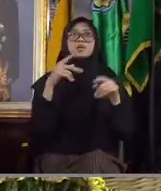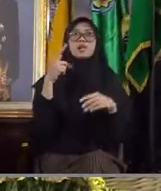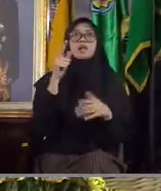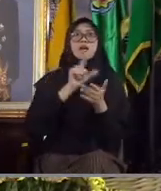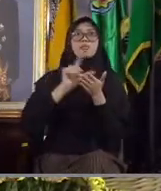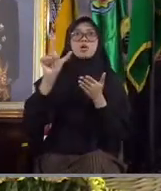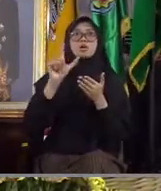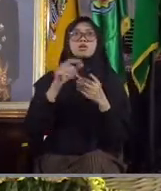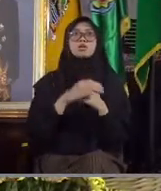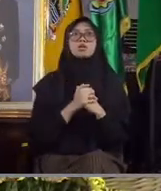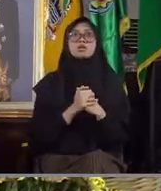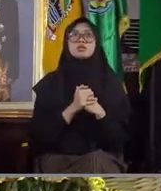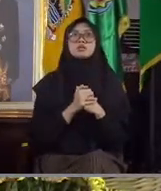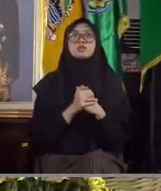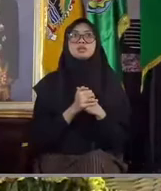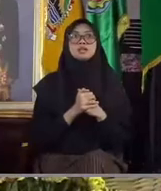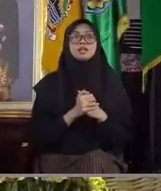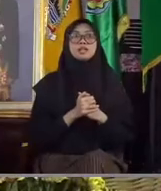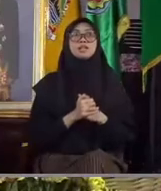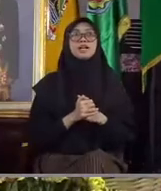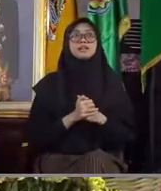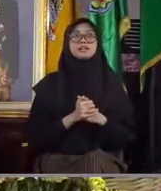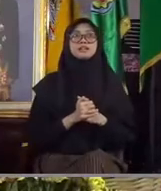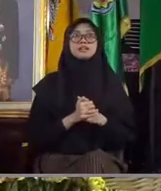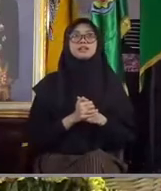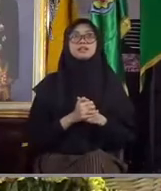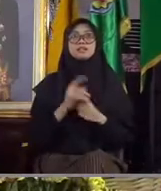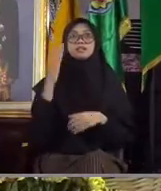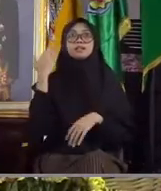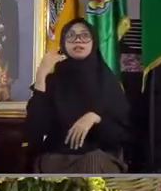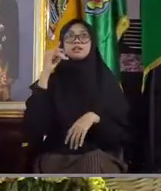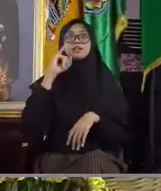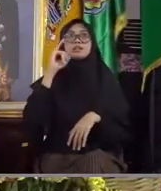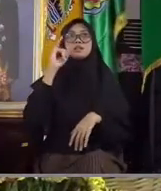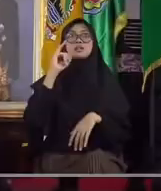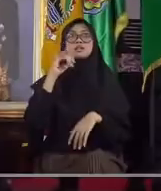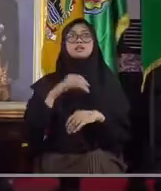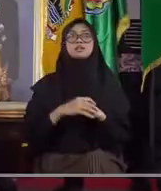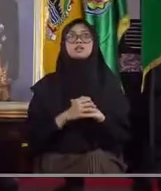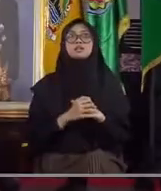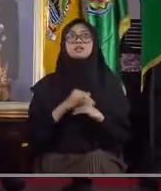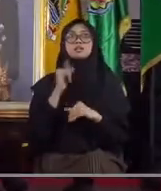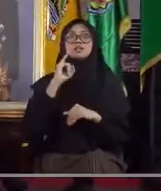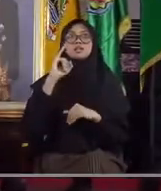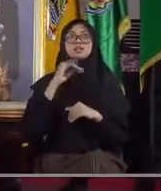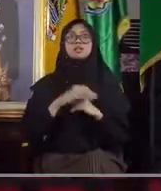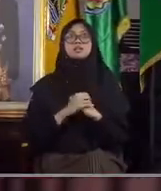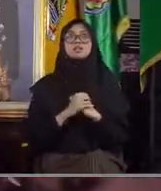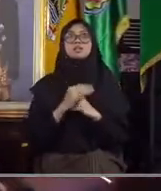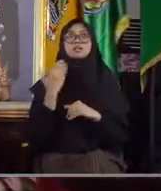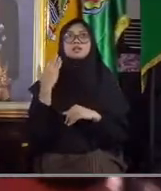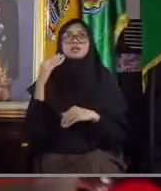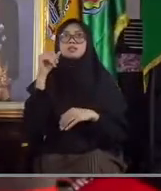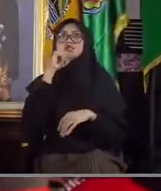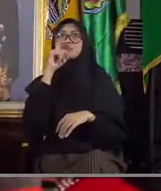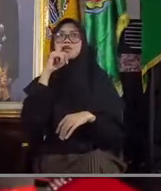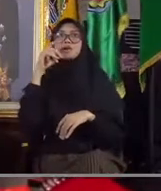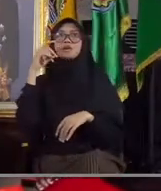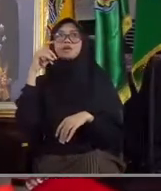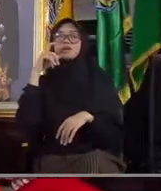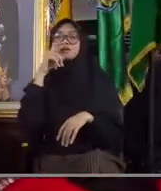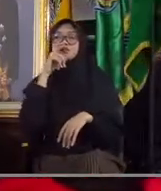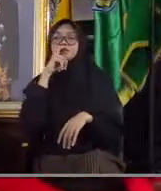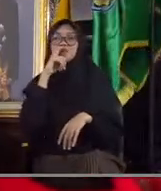Bapak, tadi Mbak siapa namanya? Mbak Intan. Mbak Intan ini agak kesusahan Pak. Karena tadi waktu Pak Gub